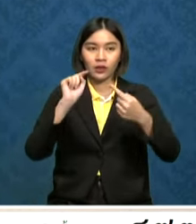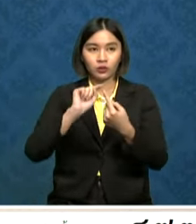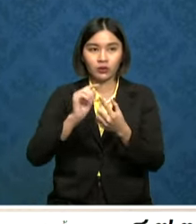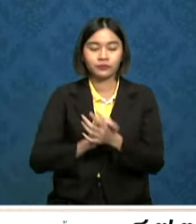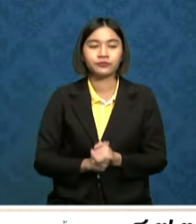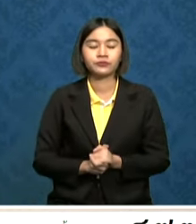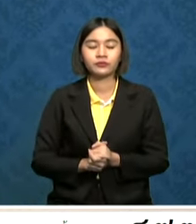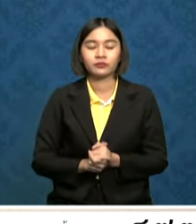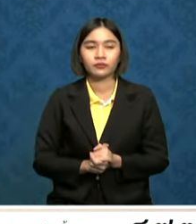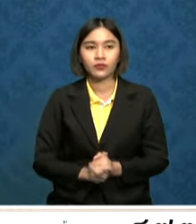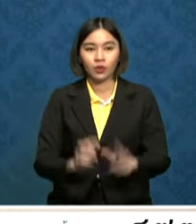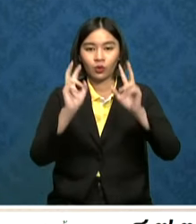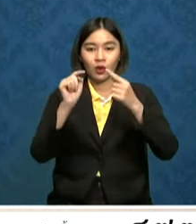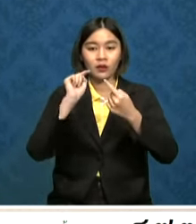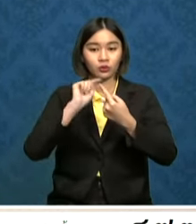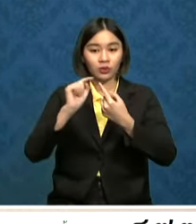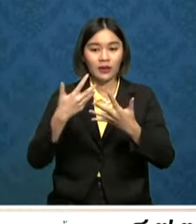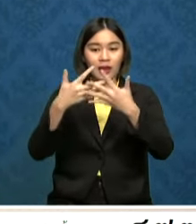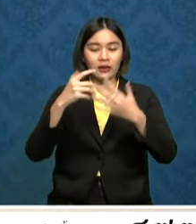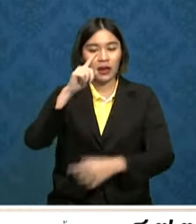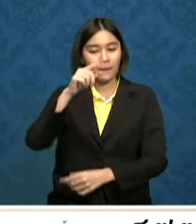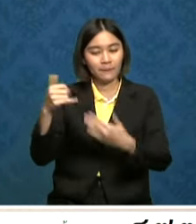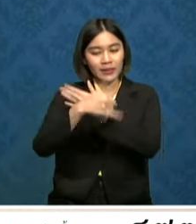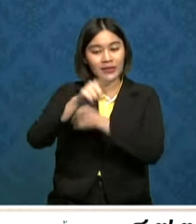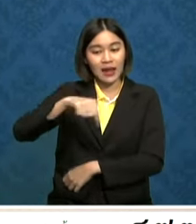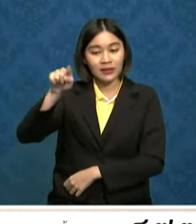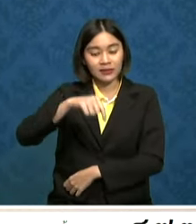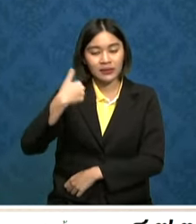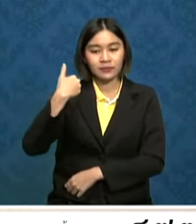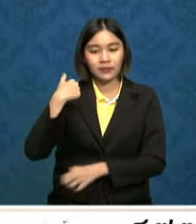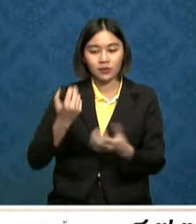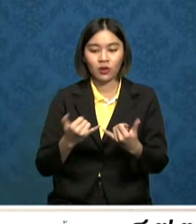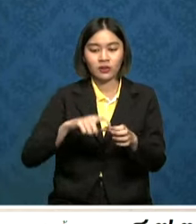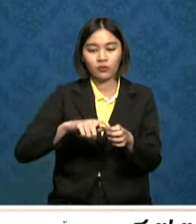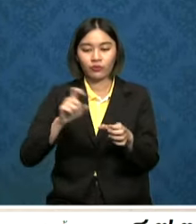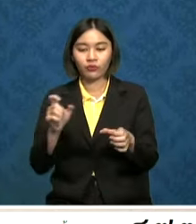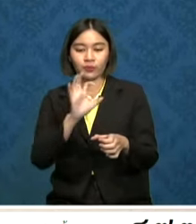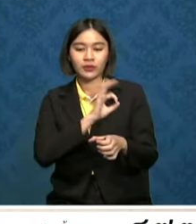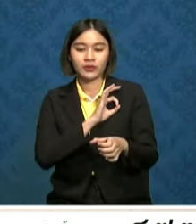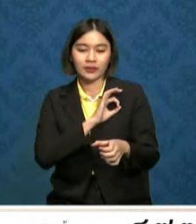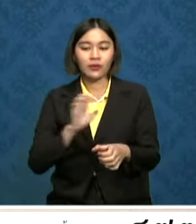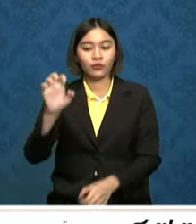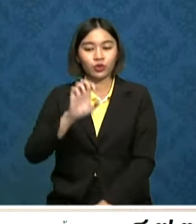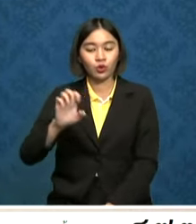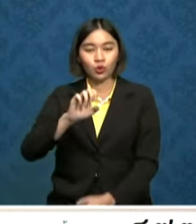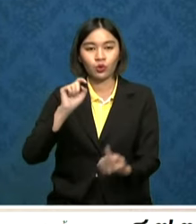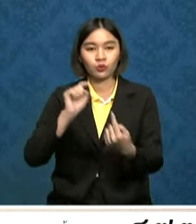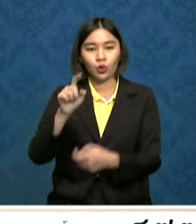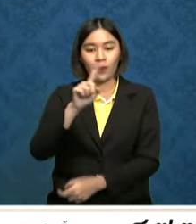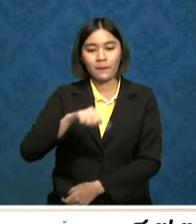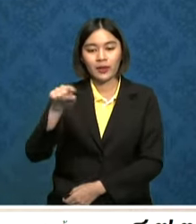ครับหรือว่าเรื่องที่สหราชอาณาจักรได้มีการพิจารณาถอนตัวออกจากการเป็นสมาชิกของสหภาพยุโรปที่เกิดขึ้นที่สหราชอาณา